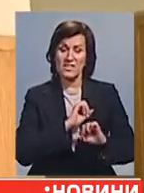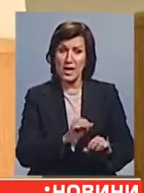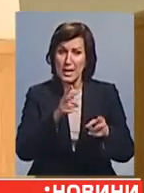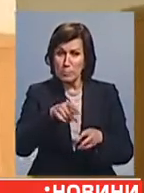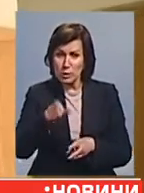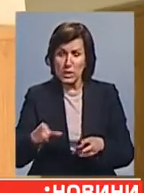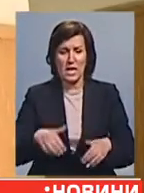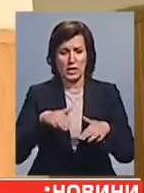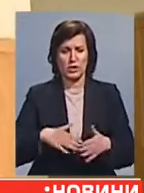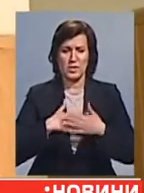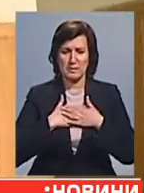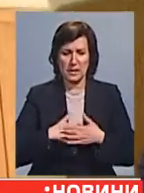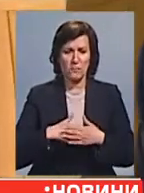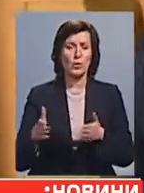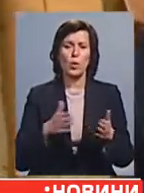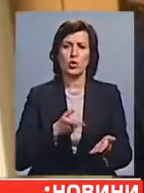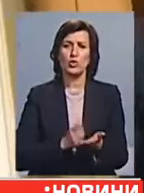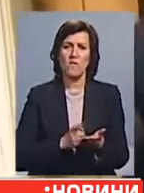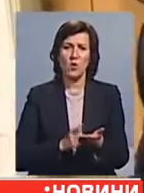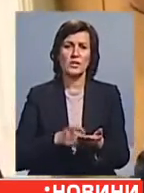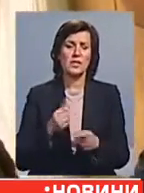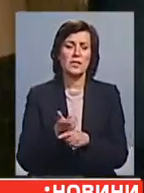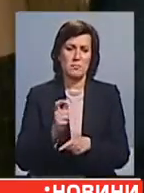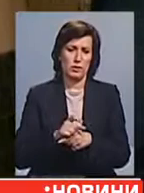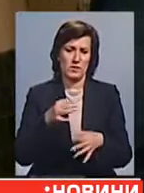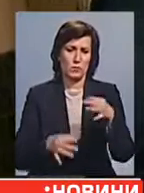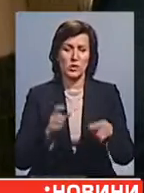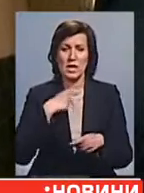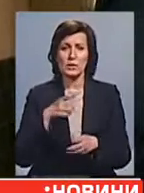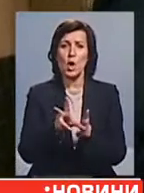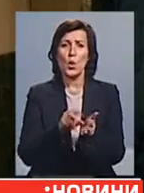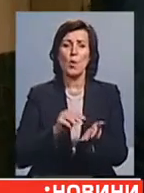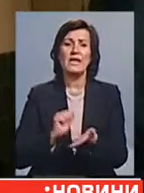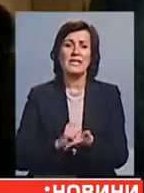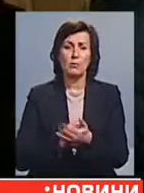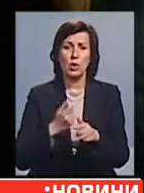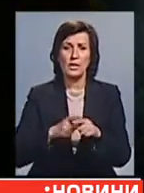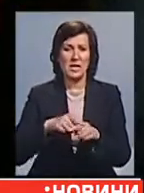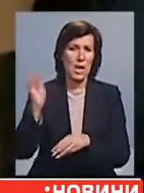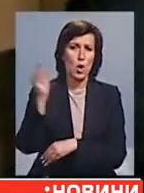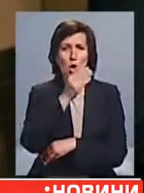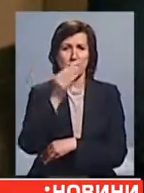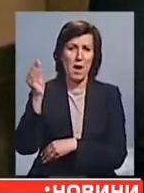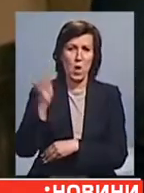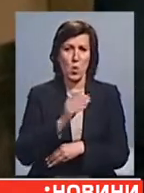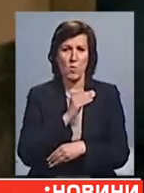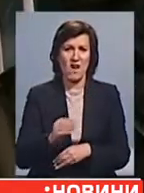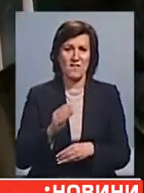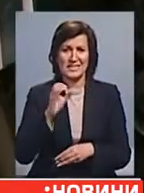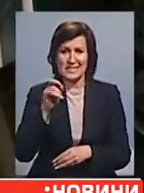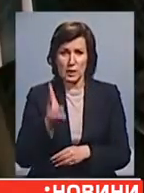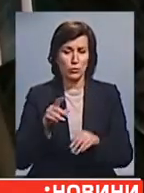постраждалих рішенням задоволені. Готові доводити його і в інших судах. Кажуть, копія диплому, якою розмахував Слюсарчук, справи не